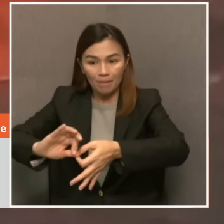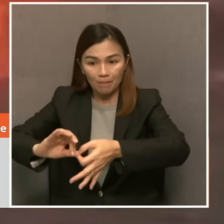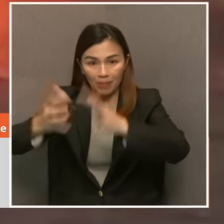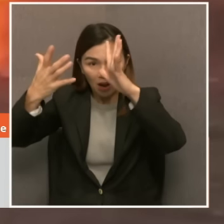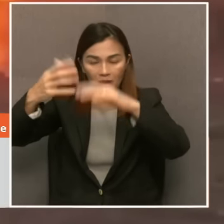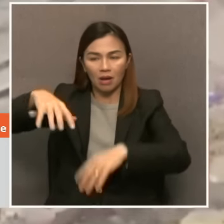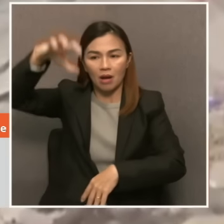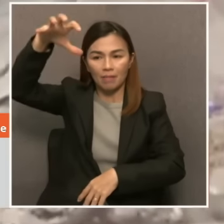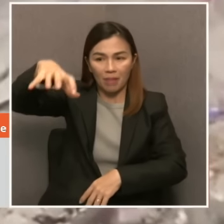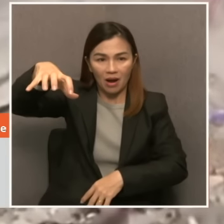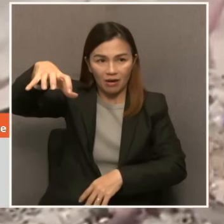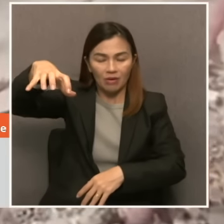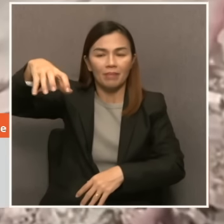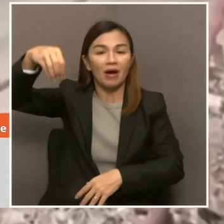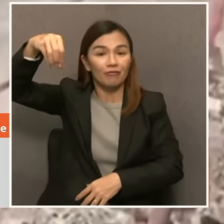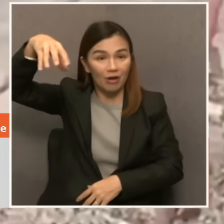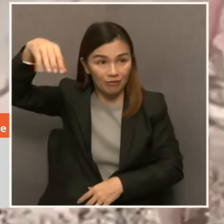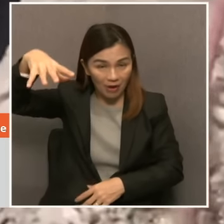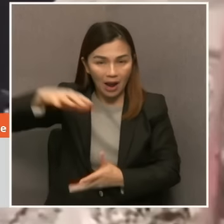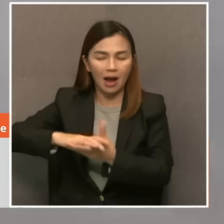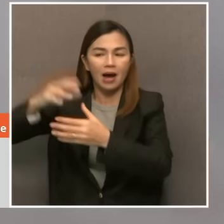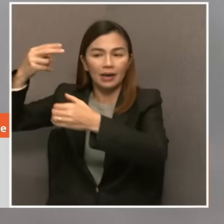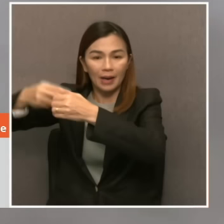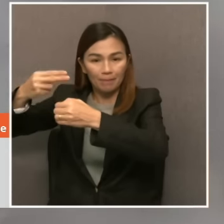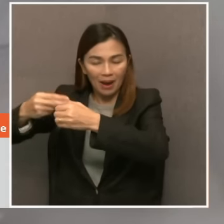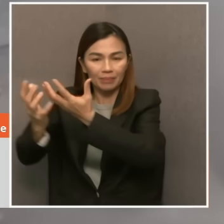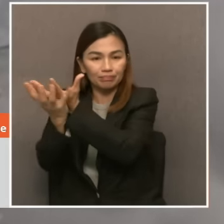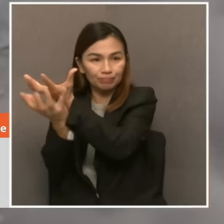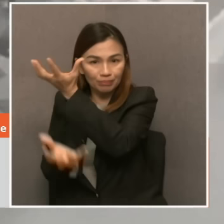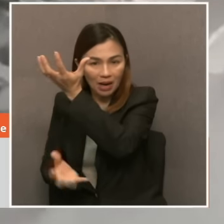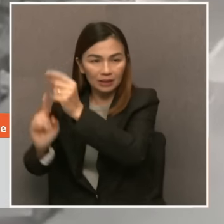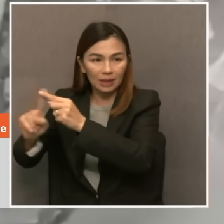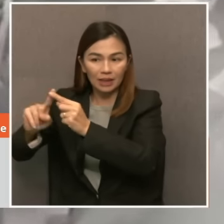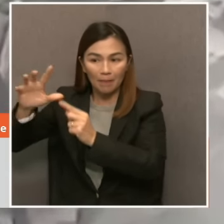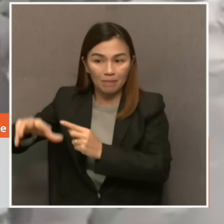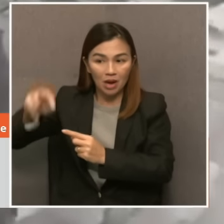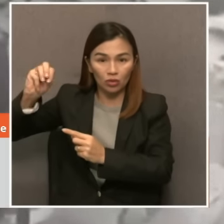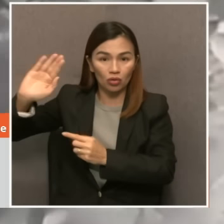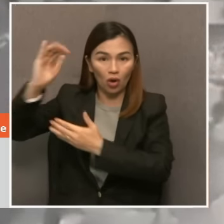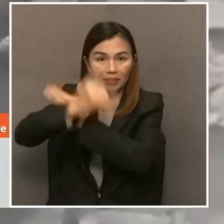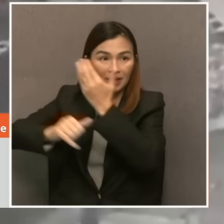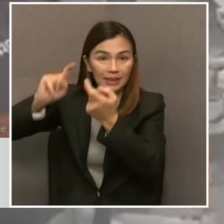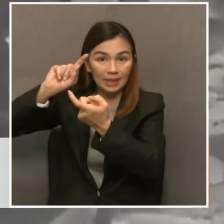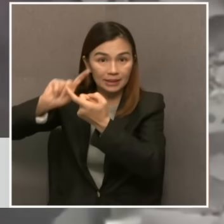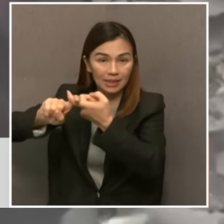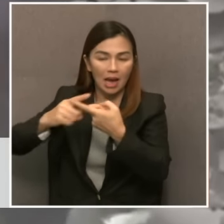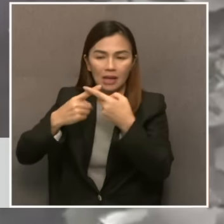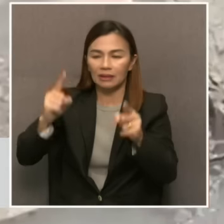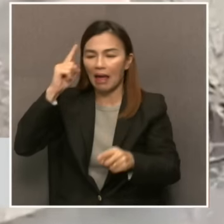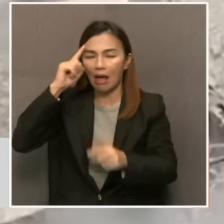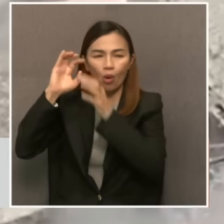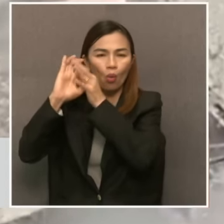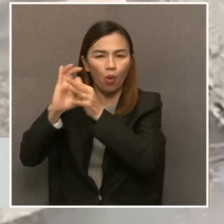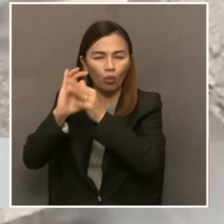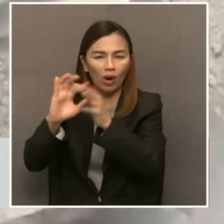าและโรงกลั่นน้ำมันหลายแห่งรวมถึงในกรุงมอสโกอย่างไรก็ตามรัสเซียไม่ได้กังวลนะคะเกี่ยวกับการโจมตีดังกล่าวแต่อย่าง